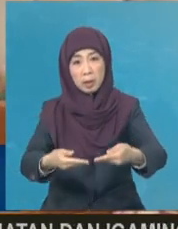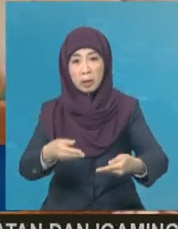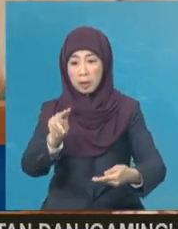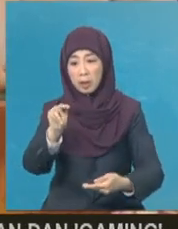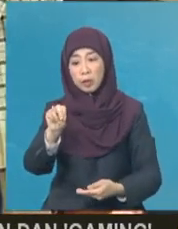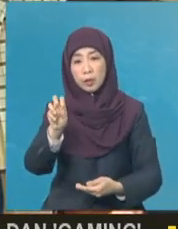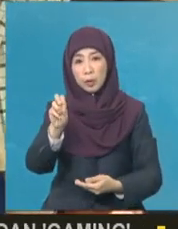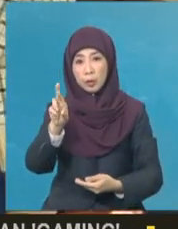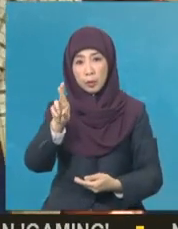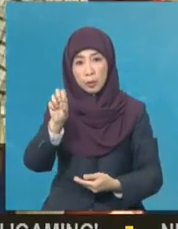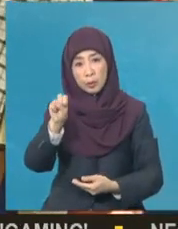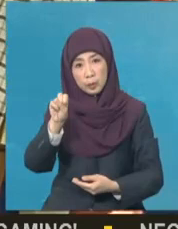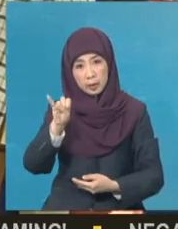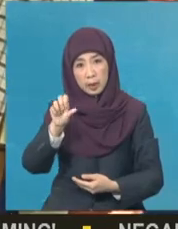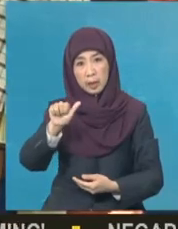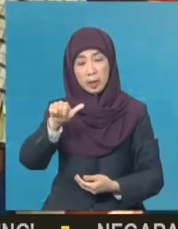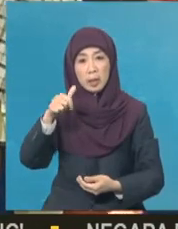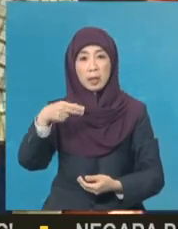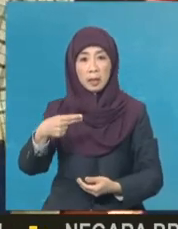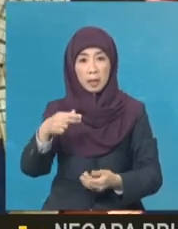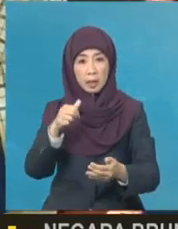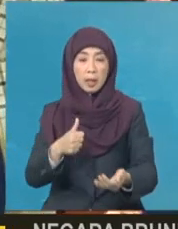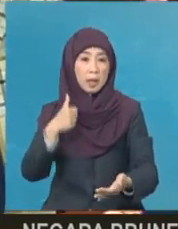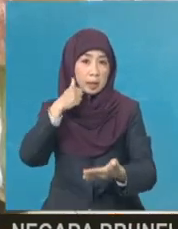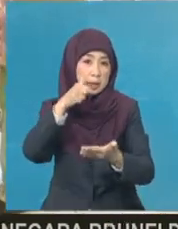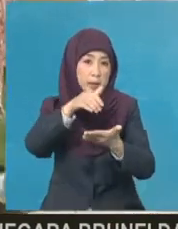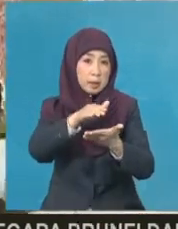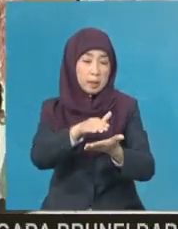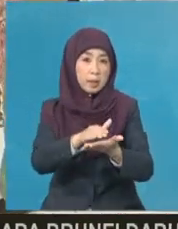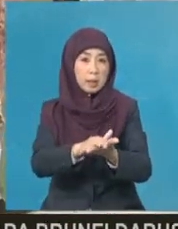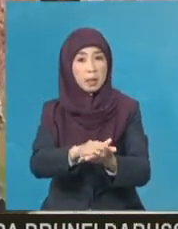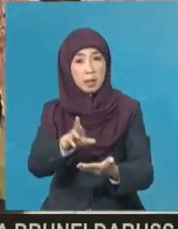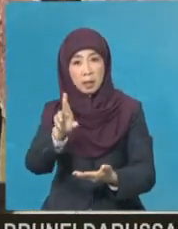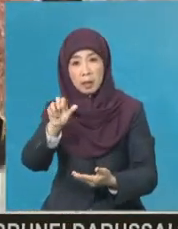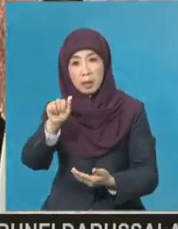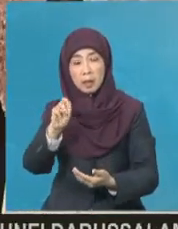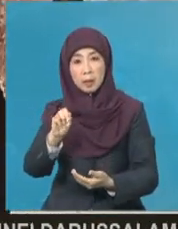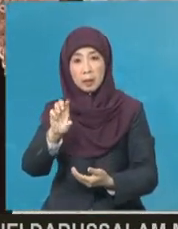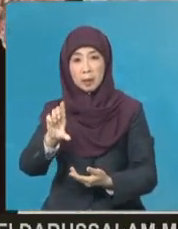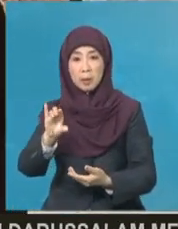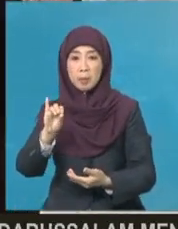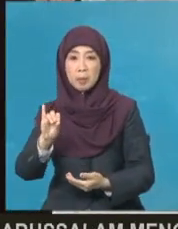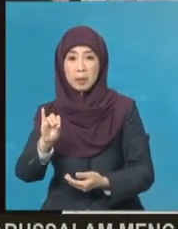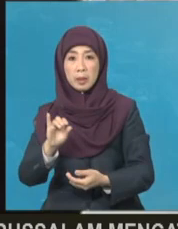dayang Hj Nursiah binti Ahmad istri yang terhormat Awang Haji Ramli band Haji Wahid